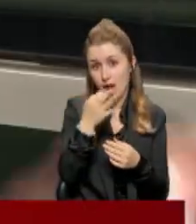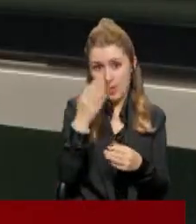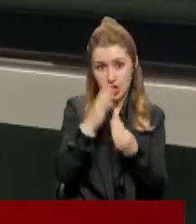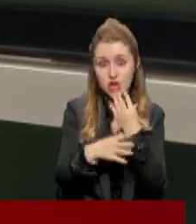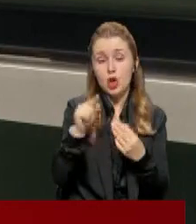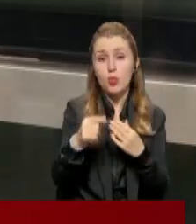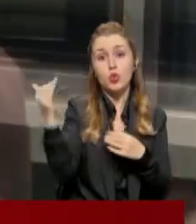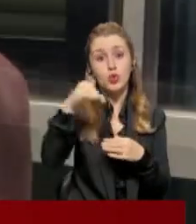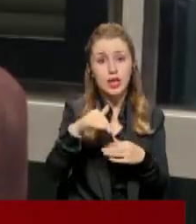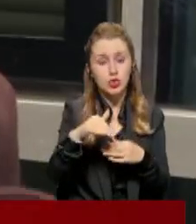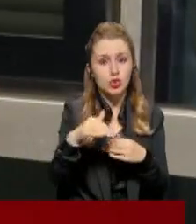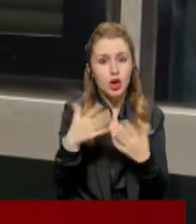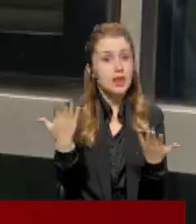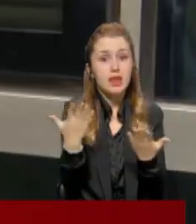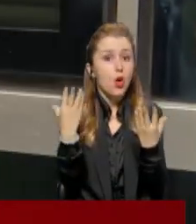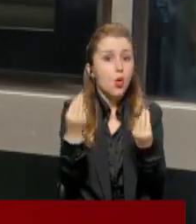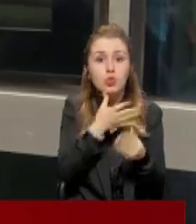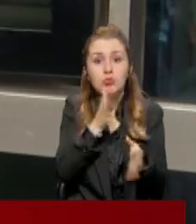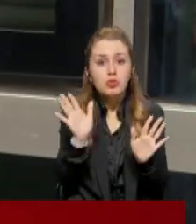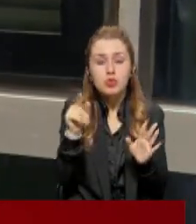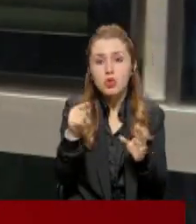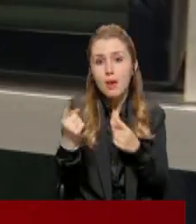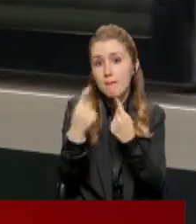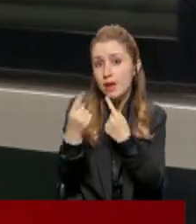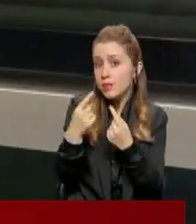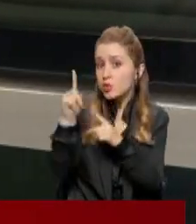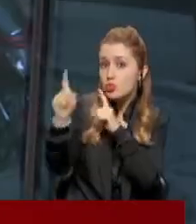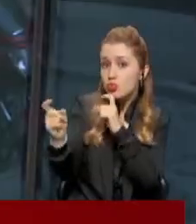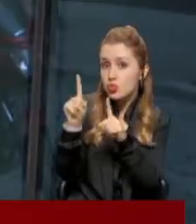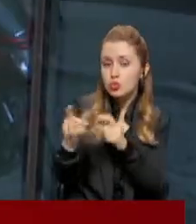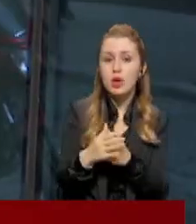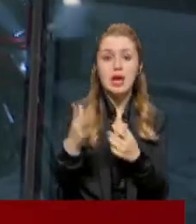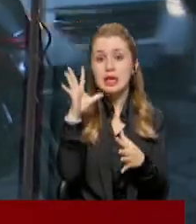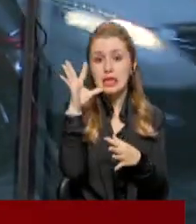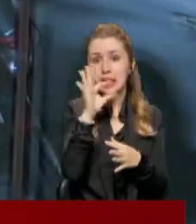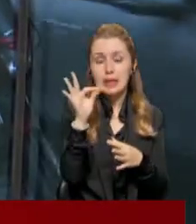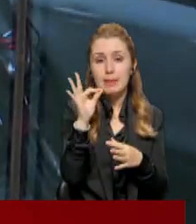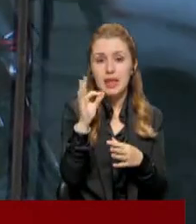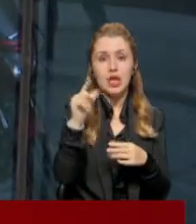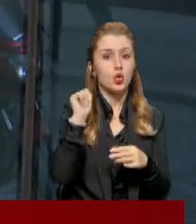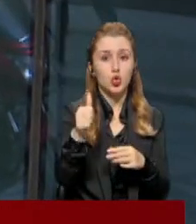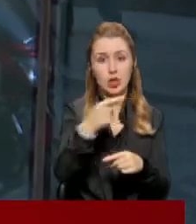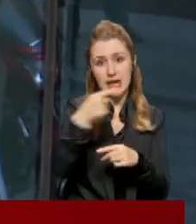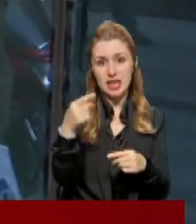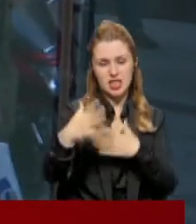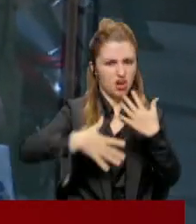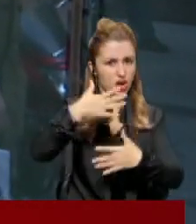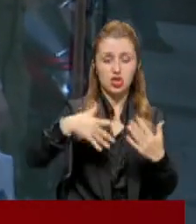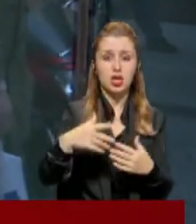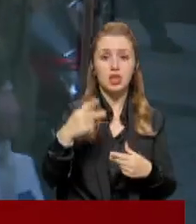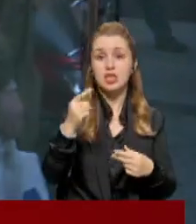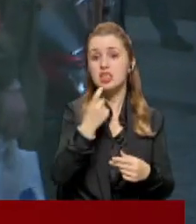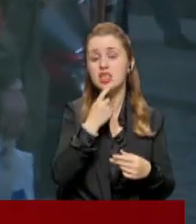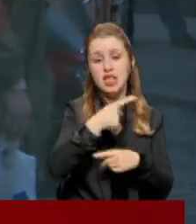çıktı, bugün geliyoruz. Neyin ne olduğunu bilmiyoruz. Böyle birbirimizden soruyoruz. Kiminin günleri eksik karışık, kimin